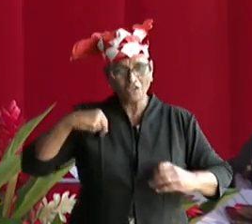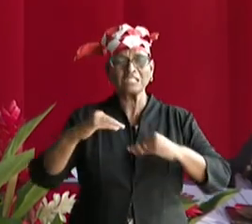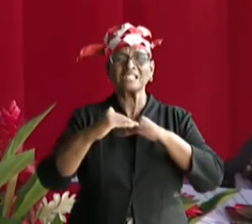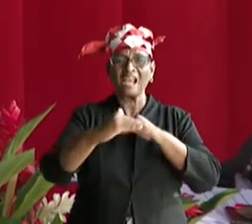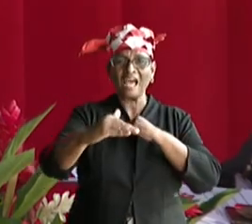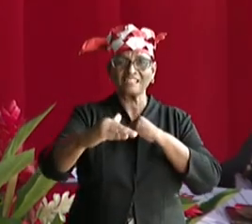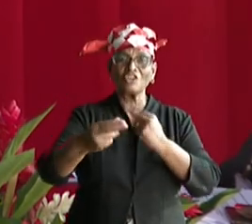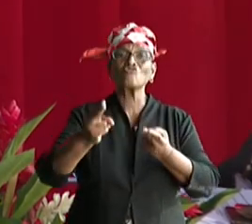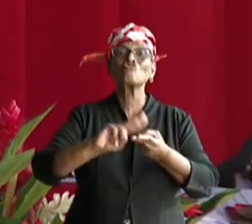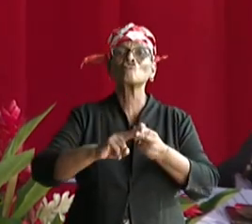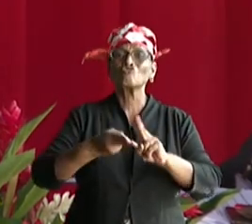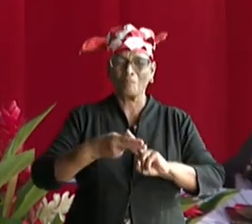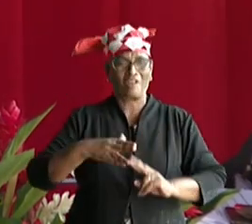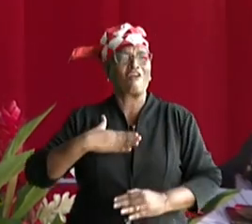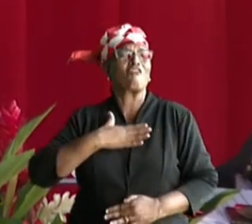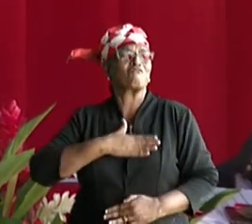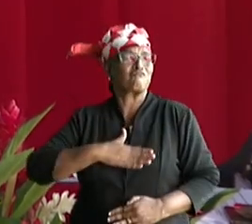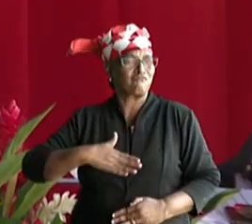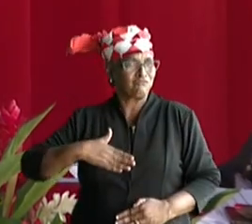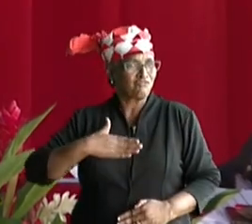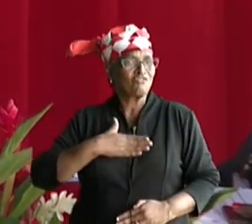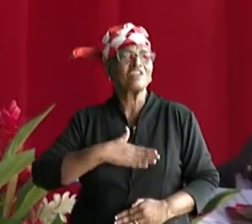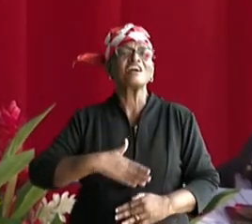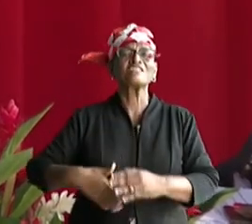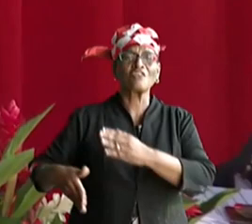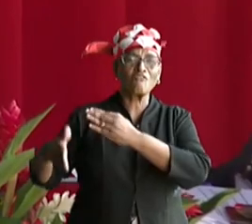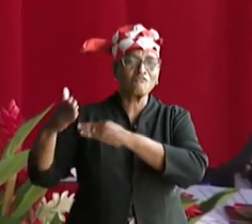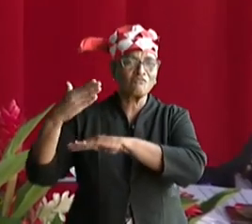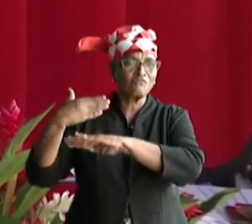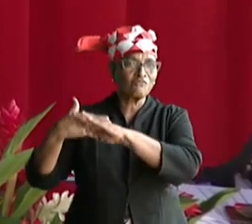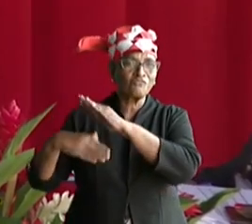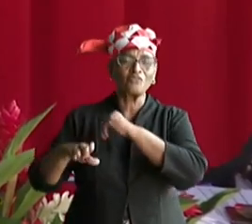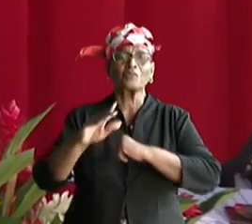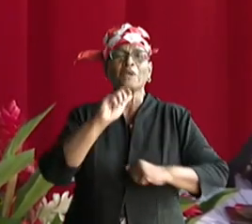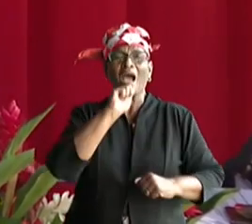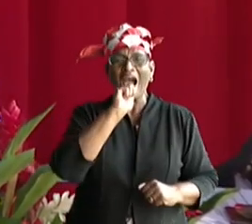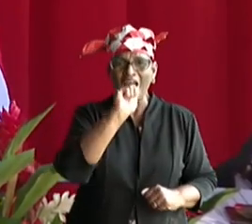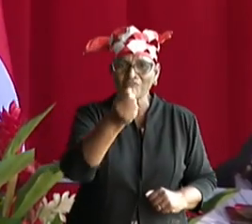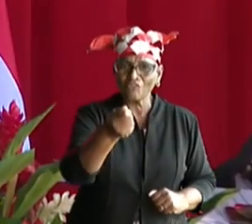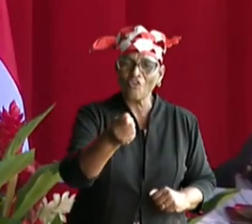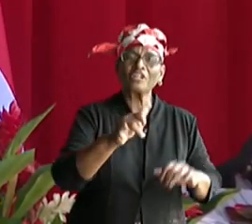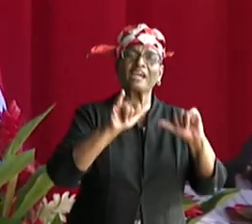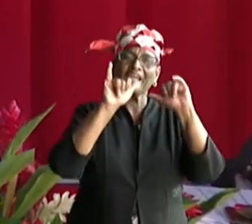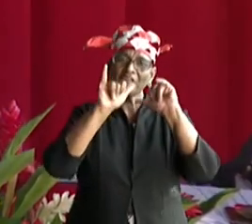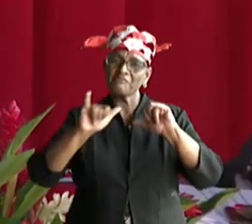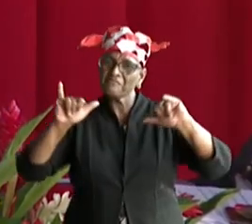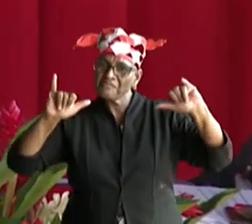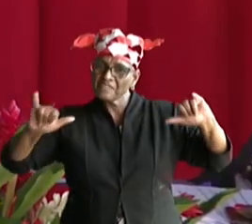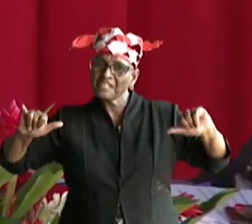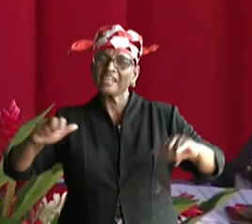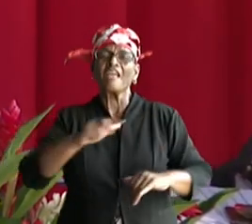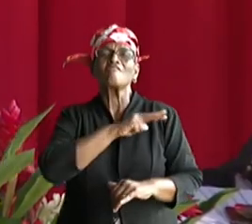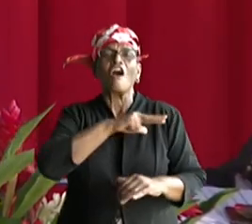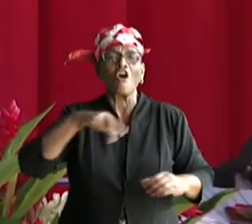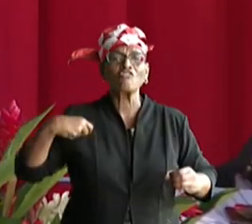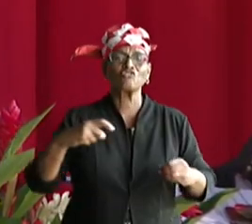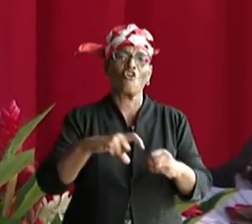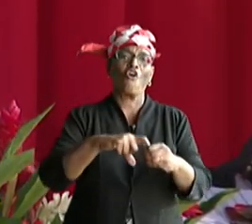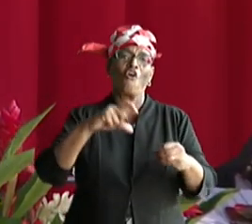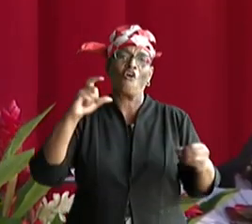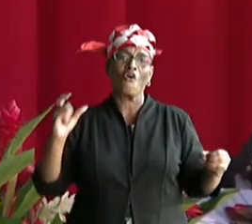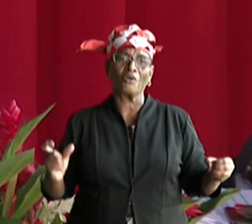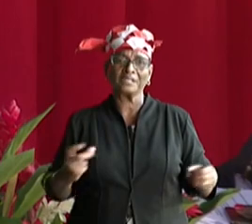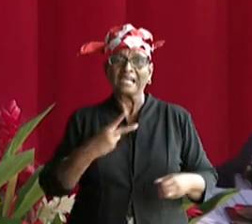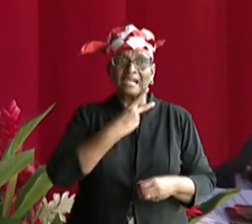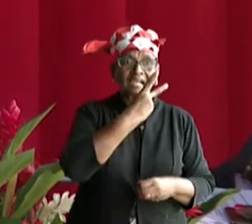dubbele gevoelens die bij de voorbereidingen, de afkondiging en de viering van onze onafhankelijkheid